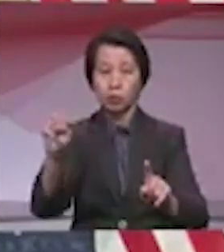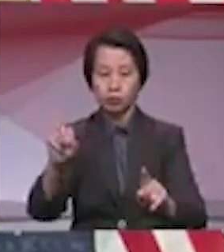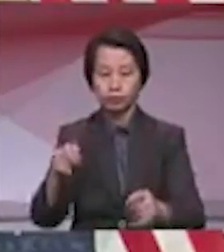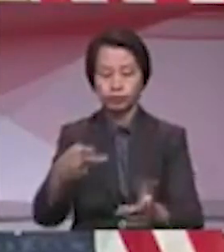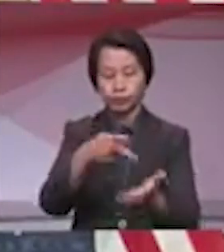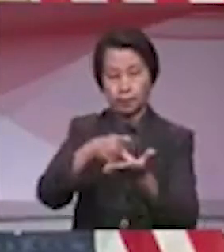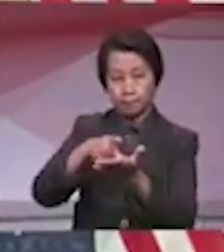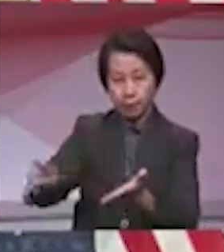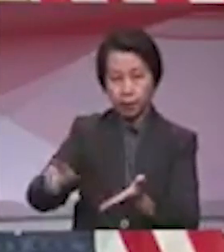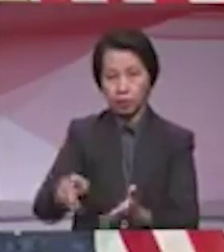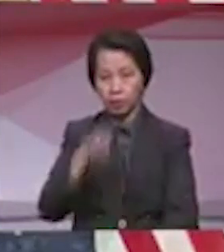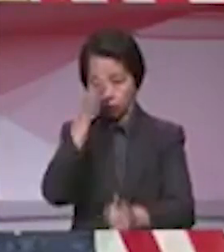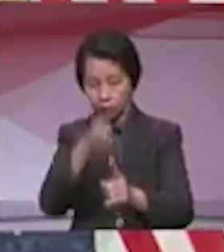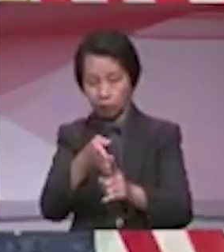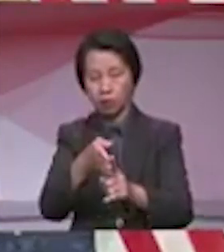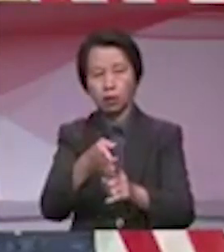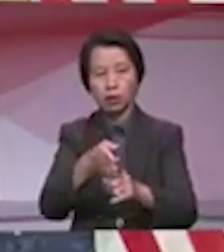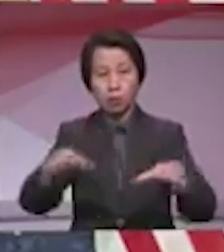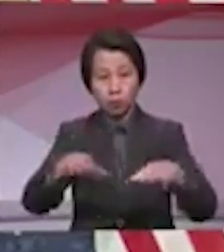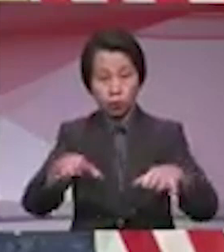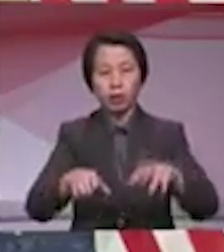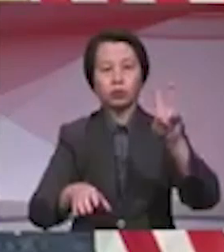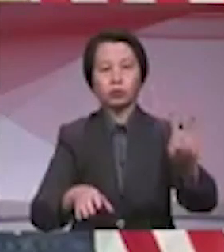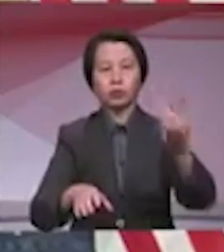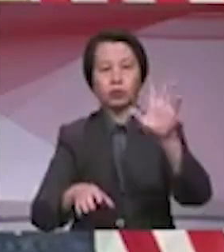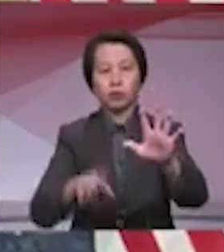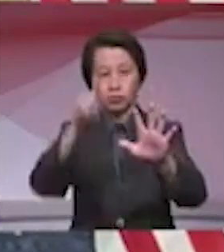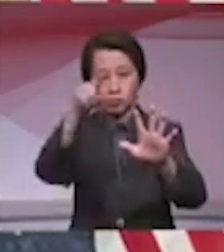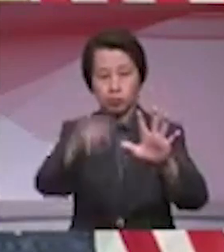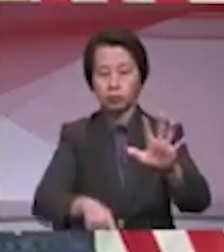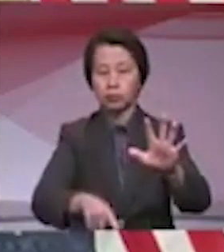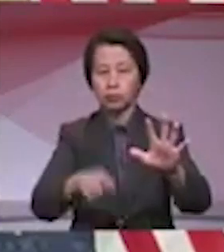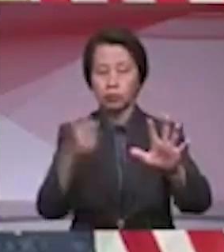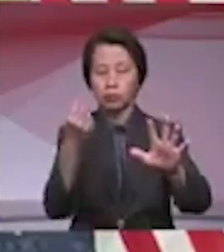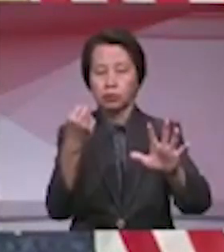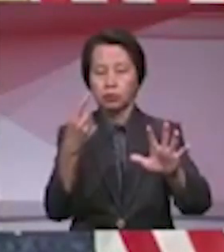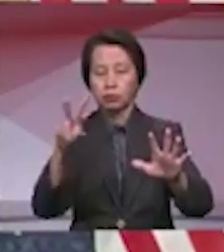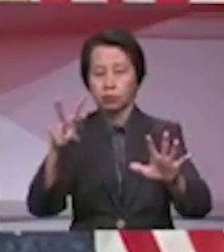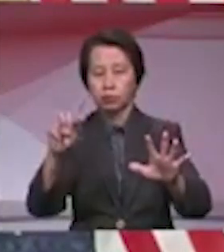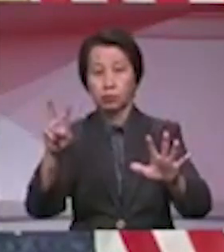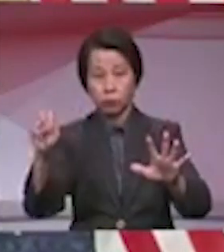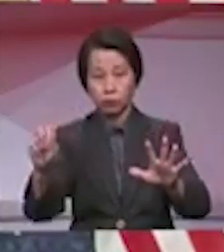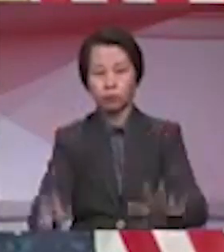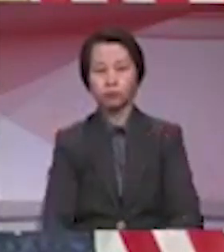Bayaran disasarkan akan dibuat mulai 25 November 2020.